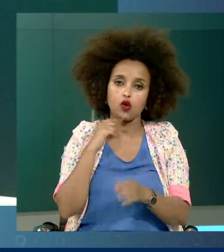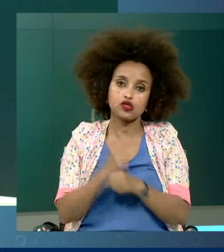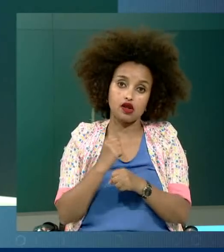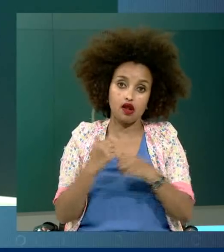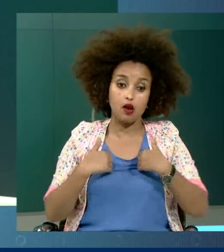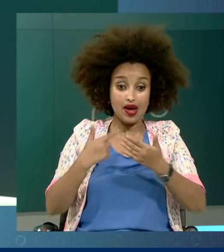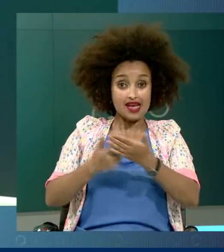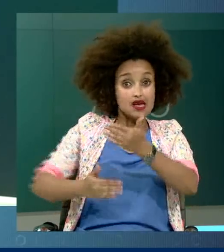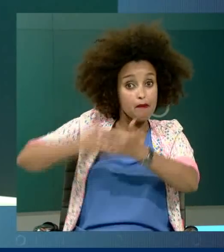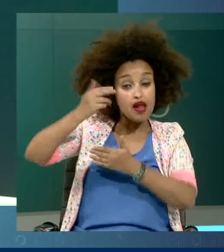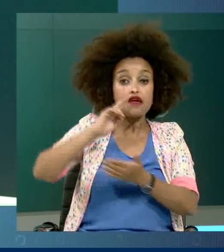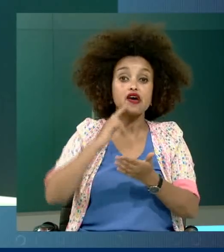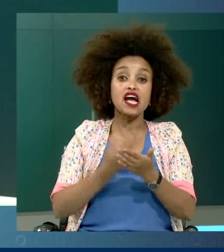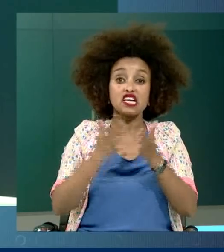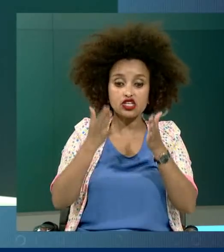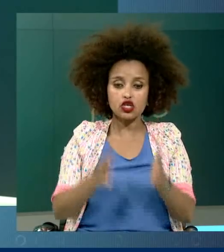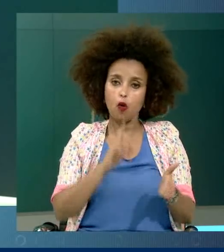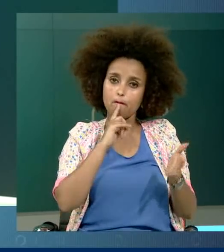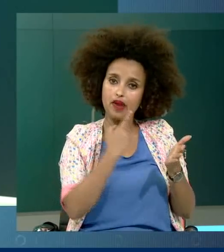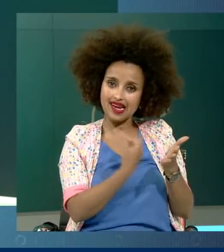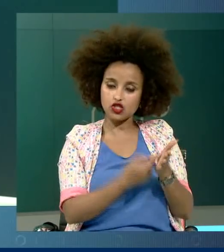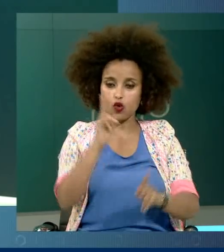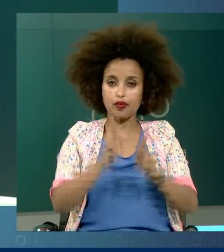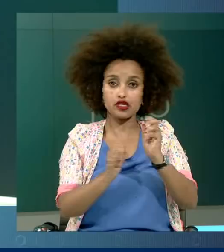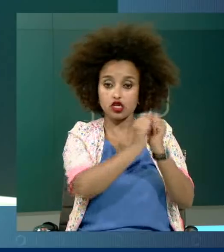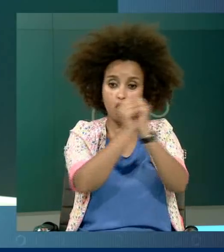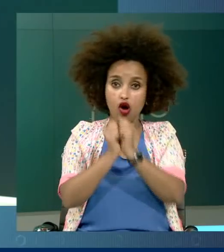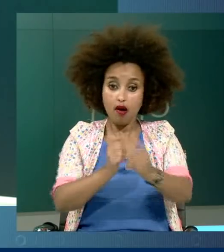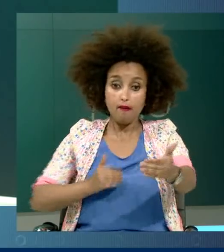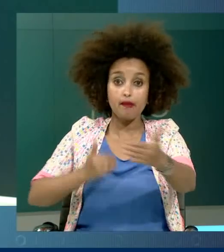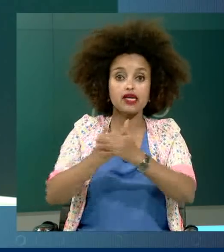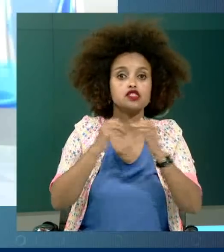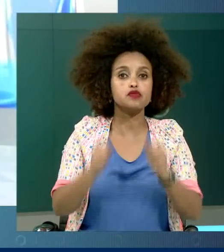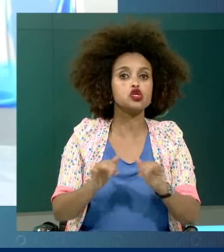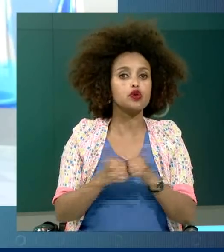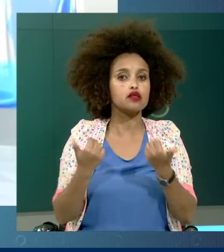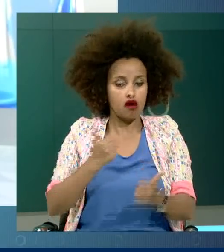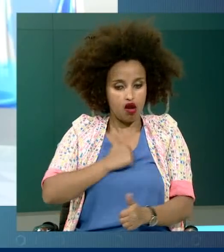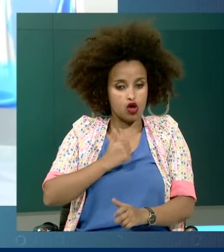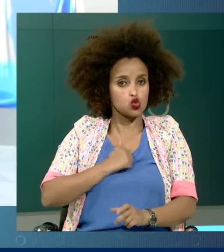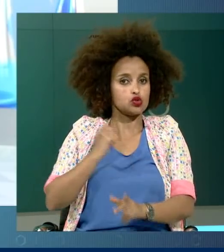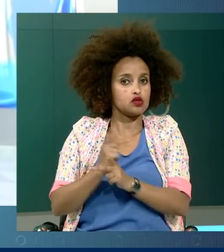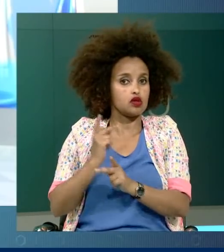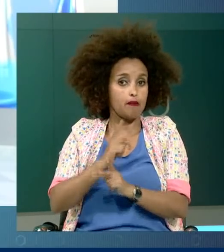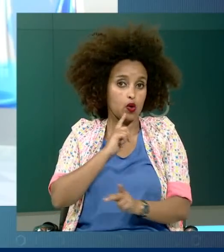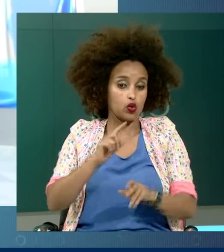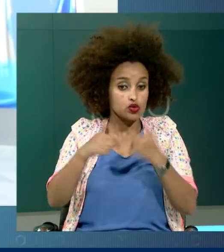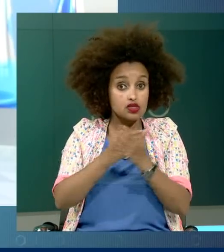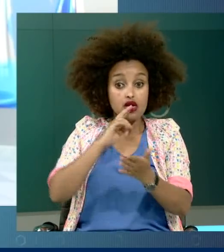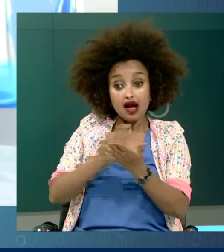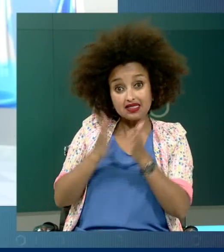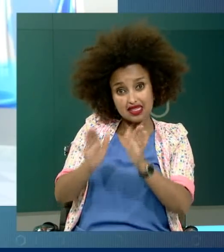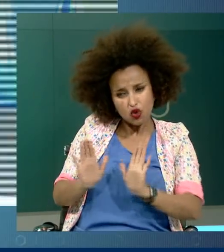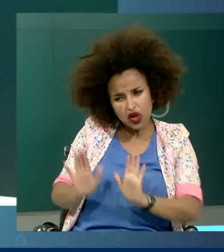ባለፈ ጋዜጠኛው መረጃውን ህብረተሰቡ ጋር ማድረስ የሚችለው ራሱን ጠብቆ ነው። ስለዚህ ጋዜጠኛው ራሱን መጠበቅ እንዴት አለበት ብለን